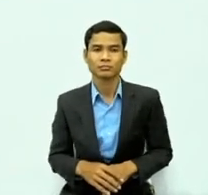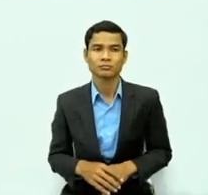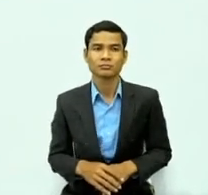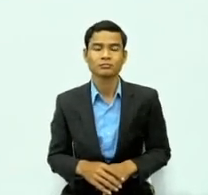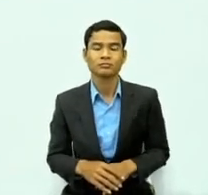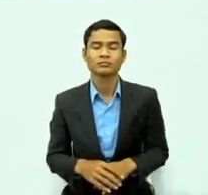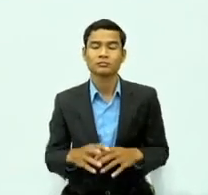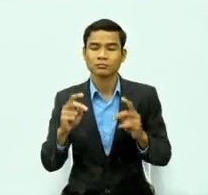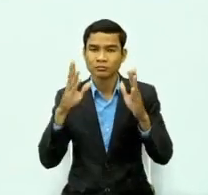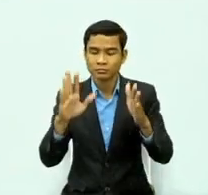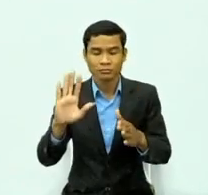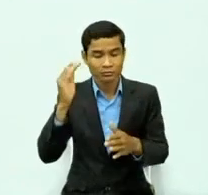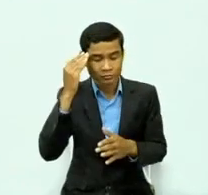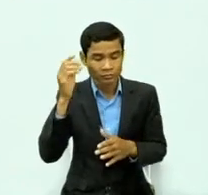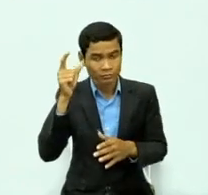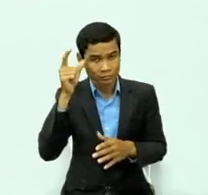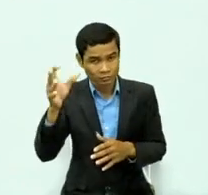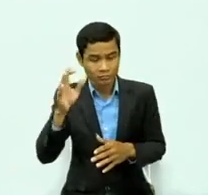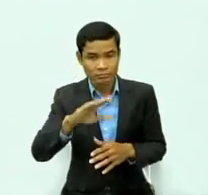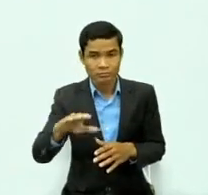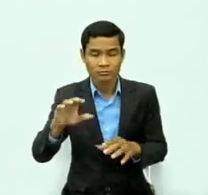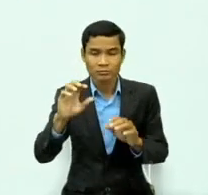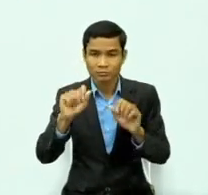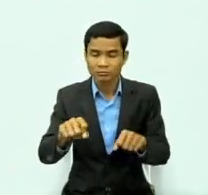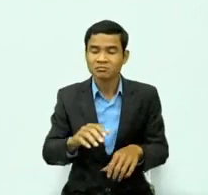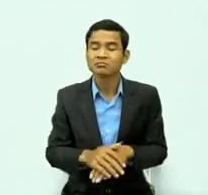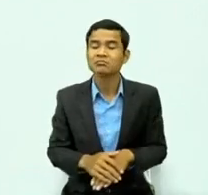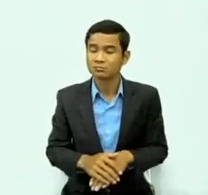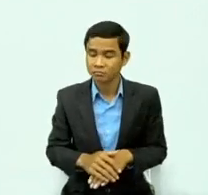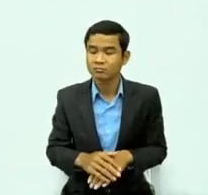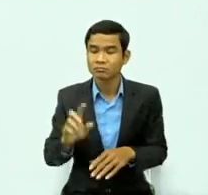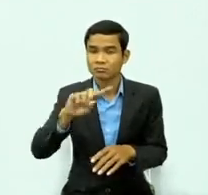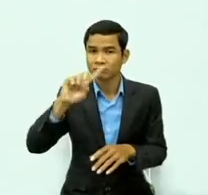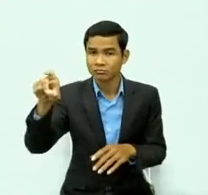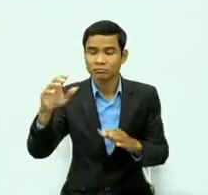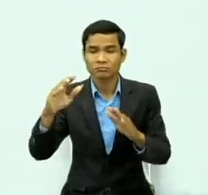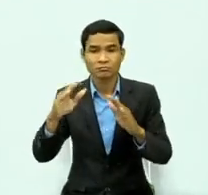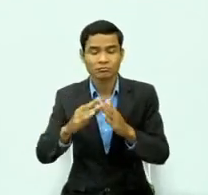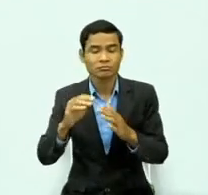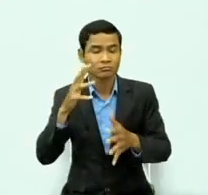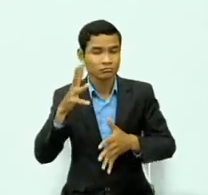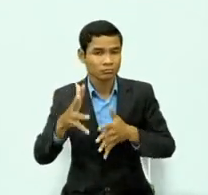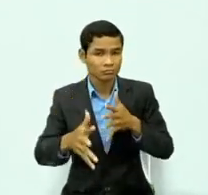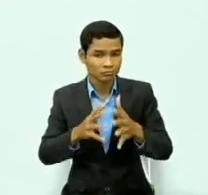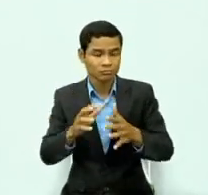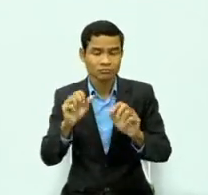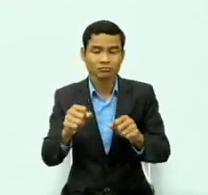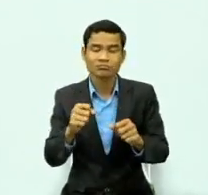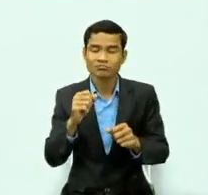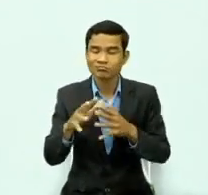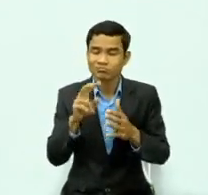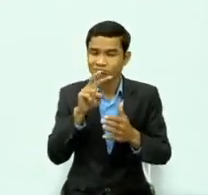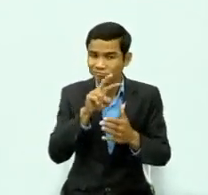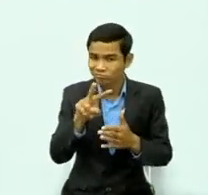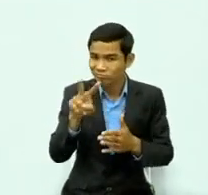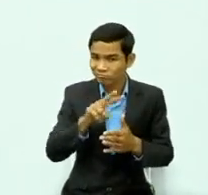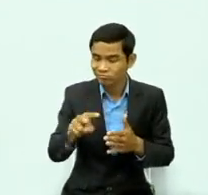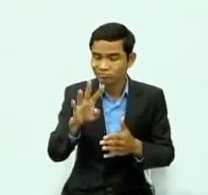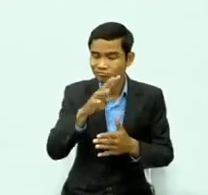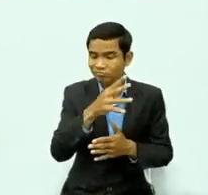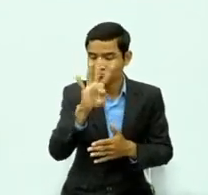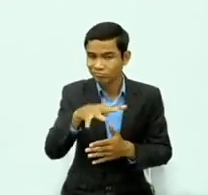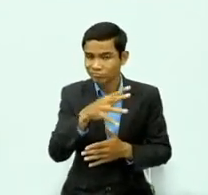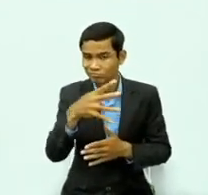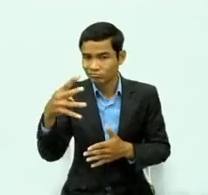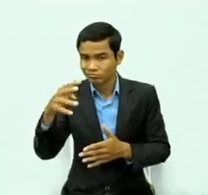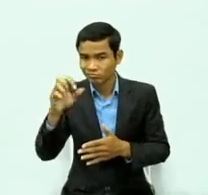ចាអញ្ចឹងអ្នកគ្រូសង្ឃឹមនឹងជឿជាក់ថាកូនប្រកាសជាទៅផ្ទះវិញយើងអានចាអានជាងក្នុងតារាងហើយយើងនឹង